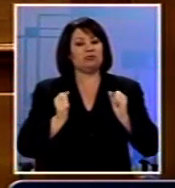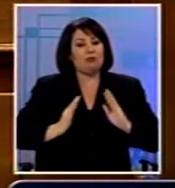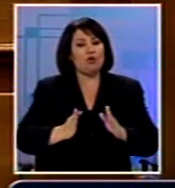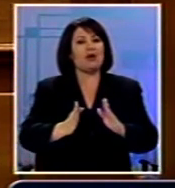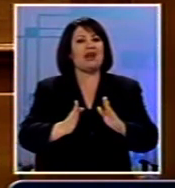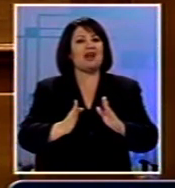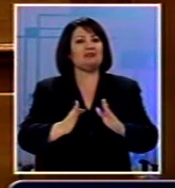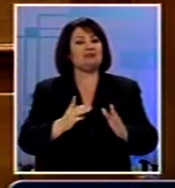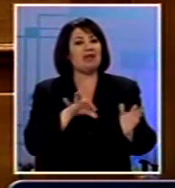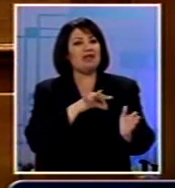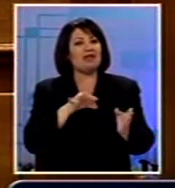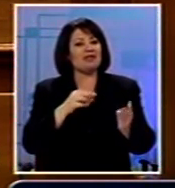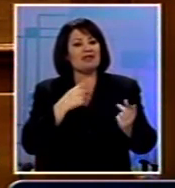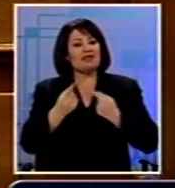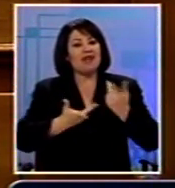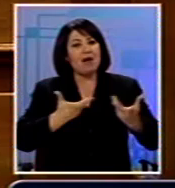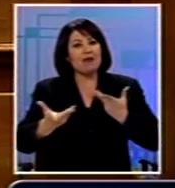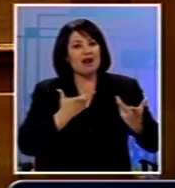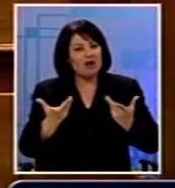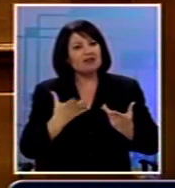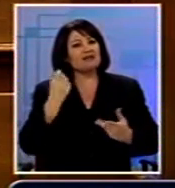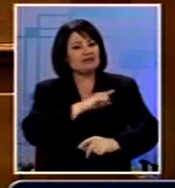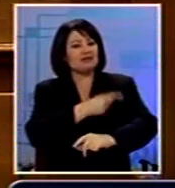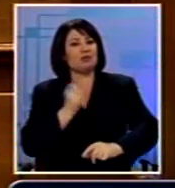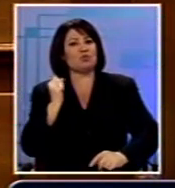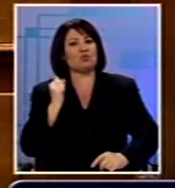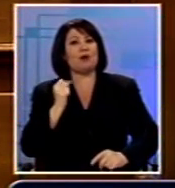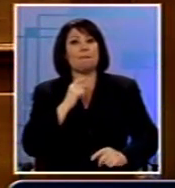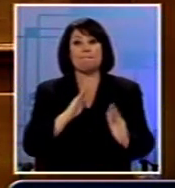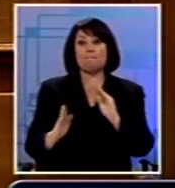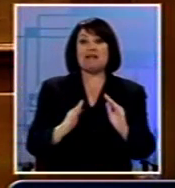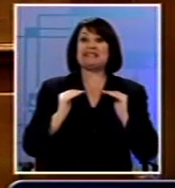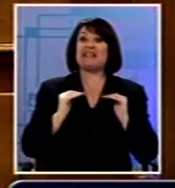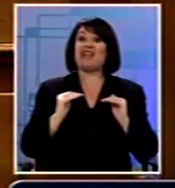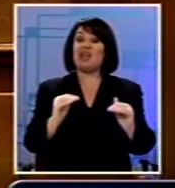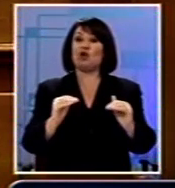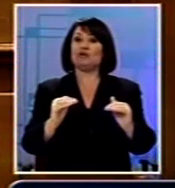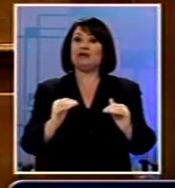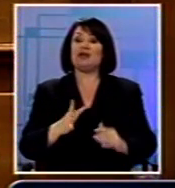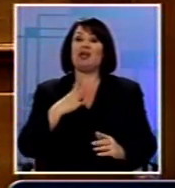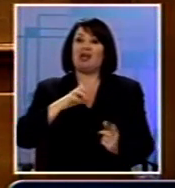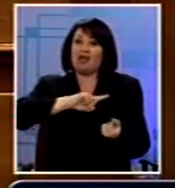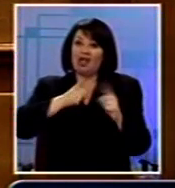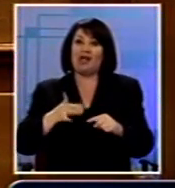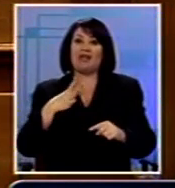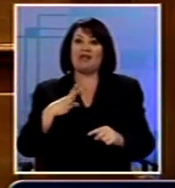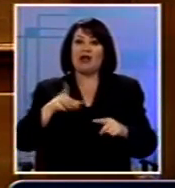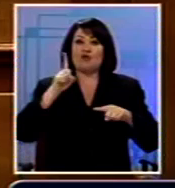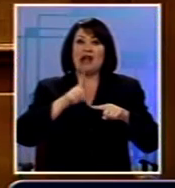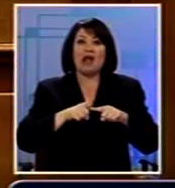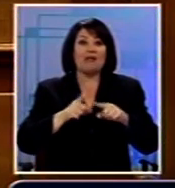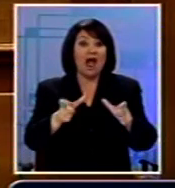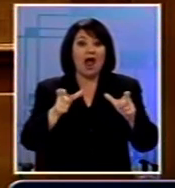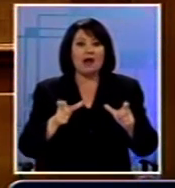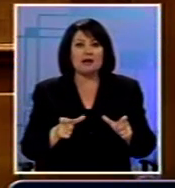πορεία. Είμαστε το μόνο προπύργιο σταθερότητας στον περίγυρό μας. Όσοι θέλουν αντίθετα να σπρώξουν τον τόπο στην